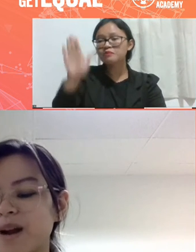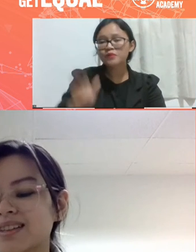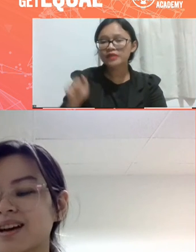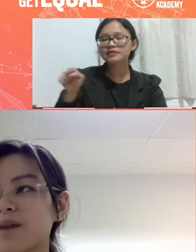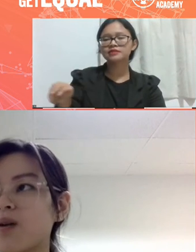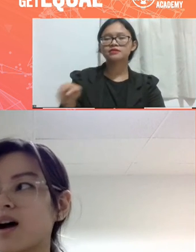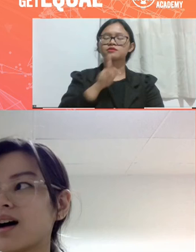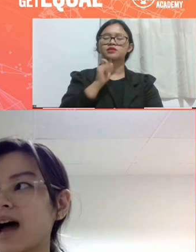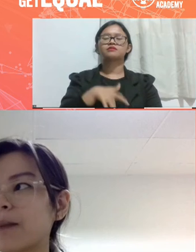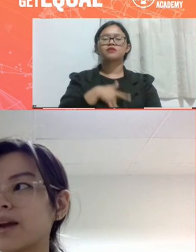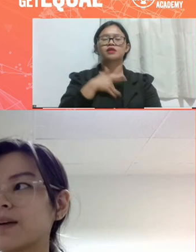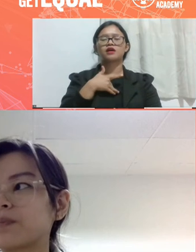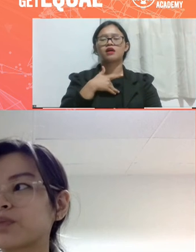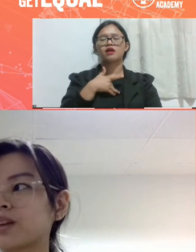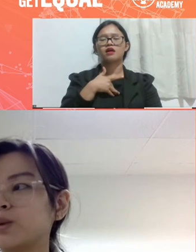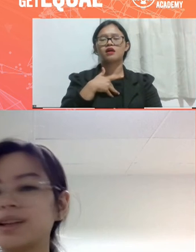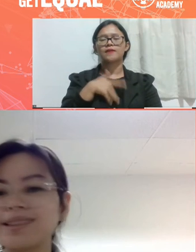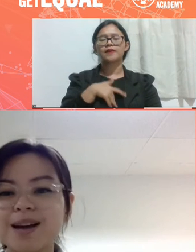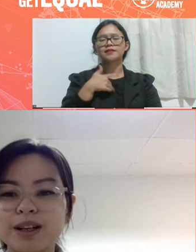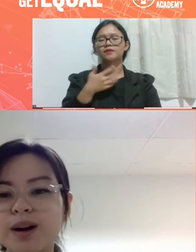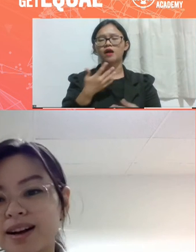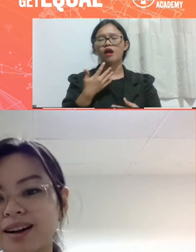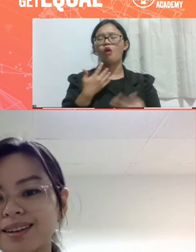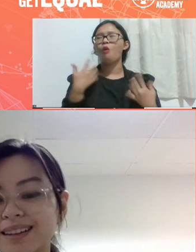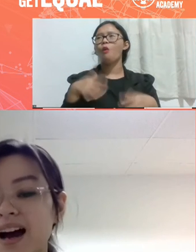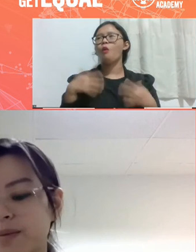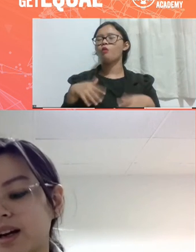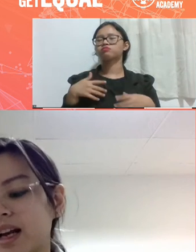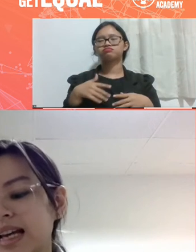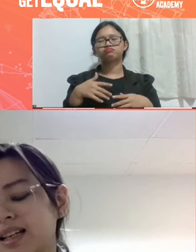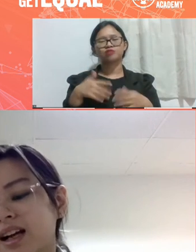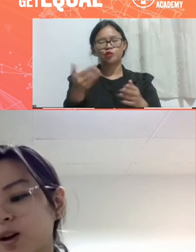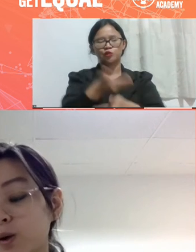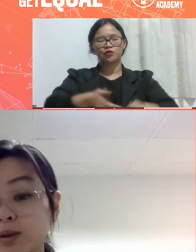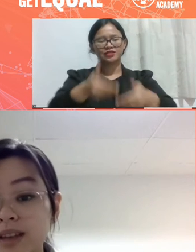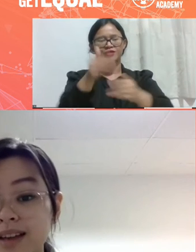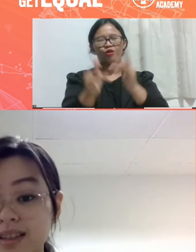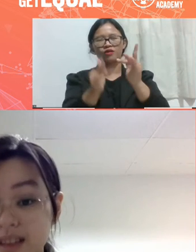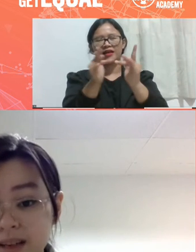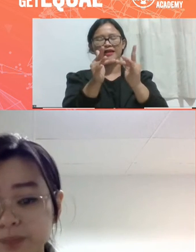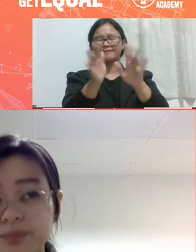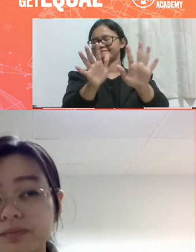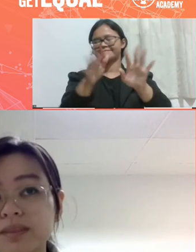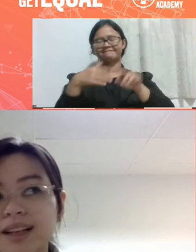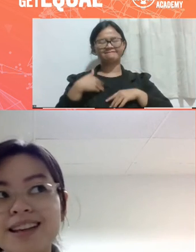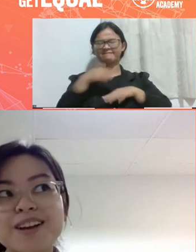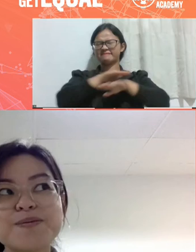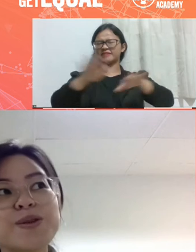saya merasa bahwa apa ya, dunia cyber itu kadang tidak aman. Jadi kalau untuk saya sendiri, saya